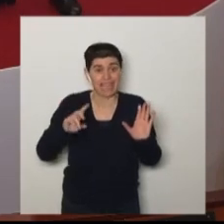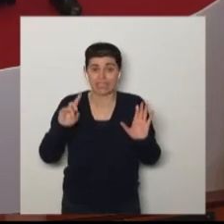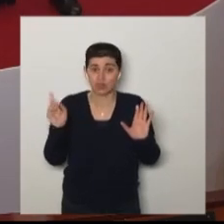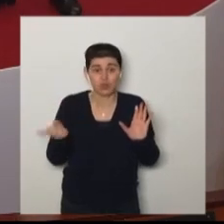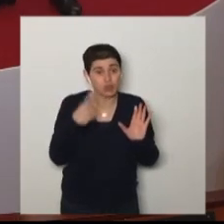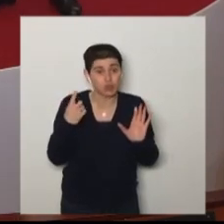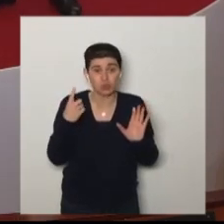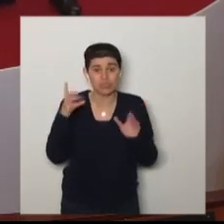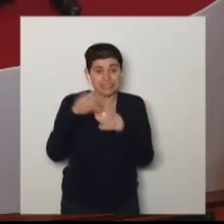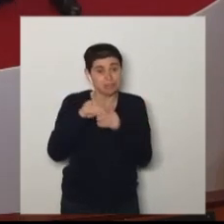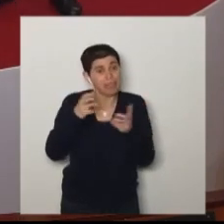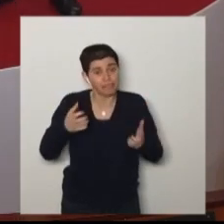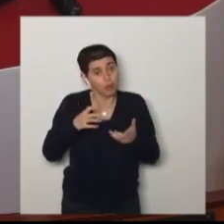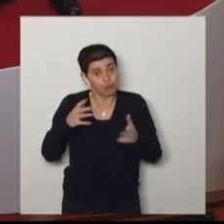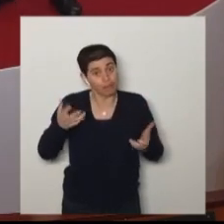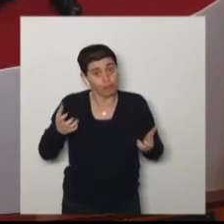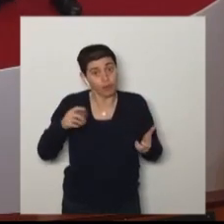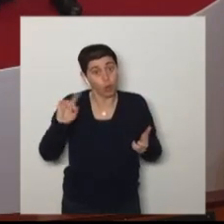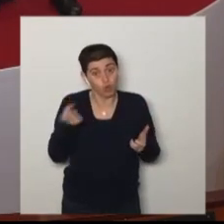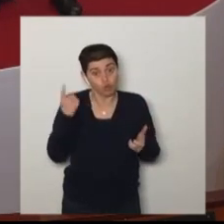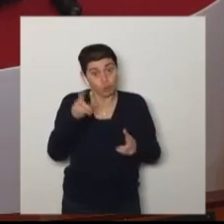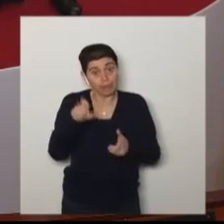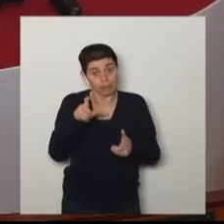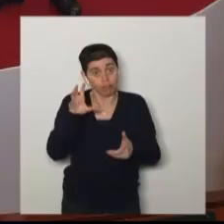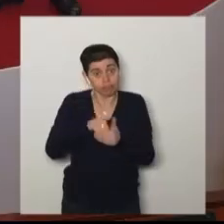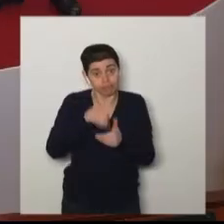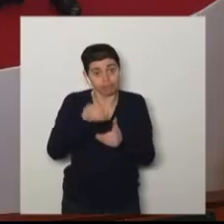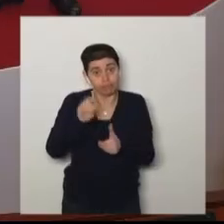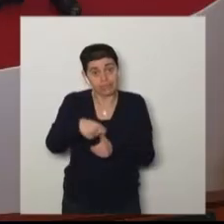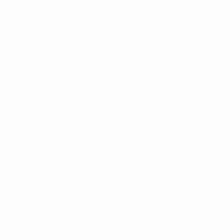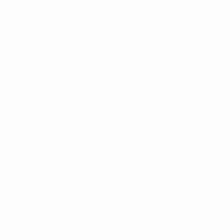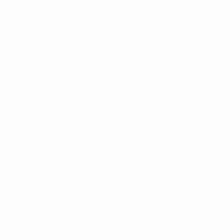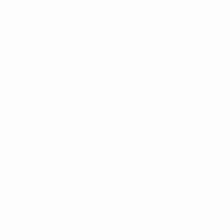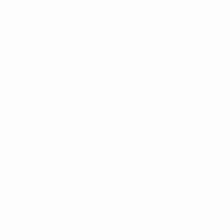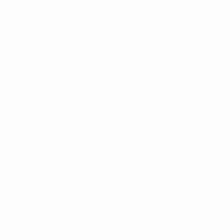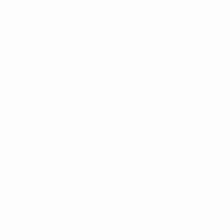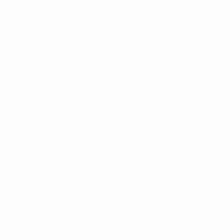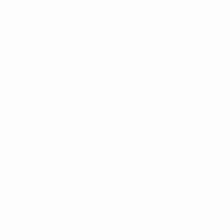C'est dans l'esprit. Merci à vous. Merci beaucoup. On peut l'applaudir très fort.